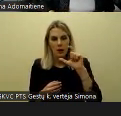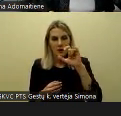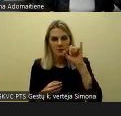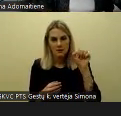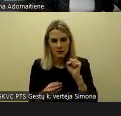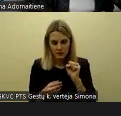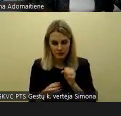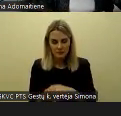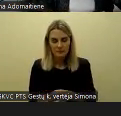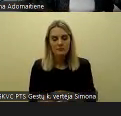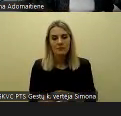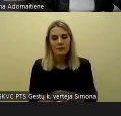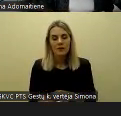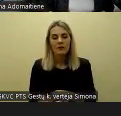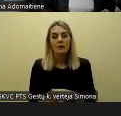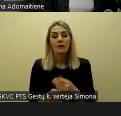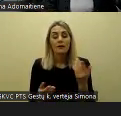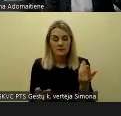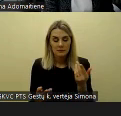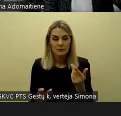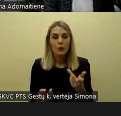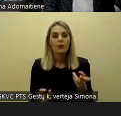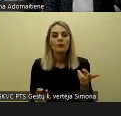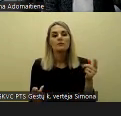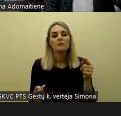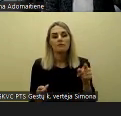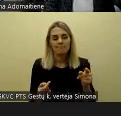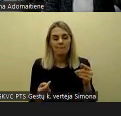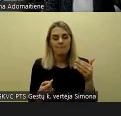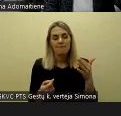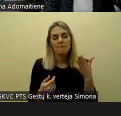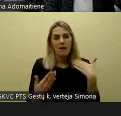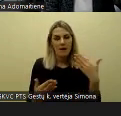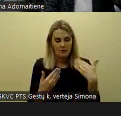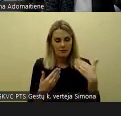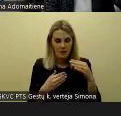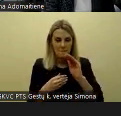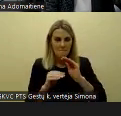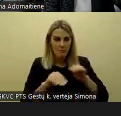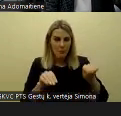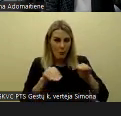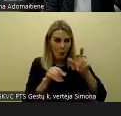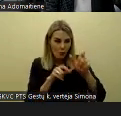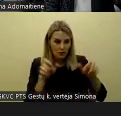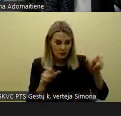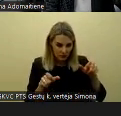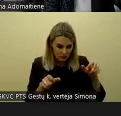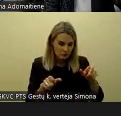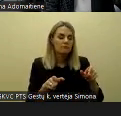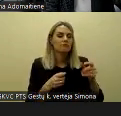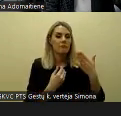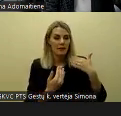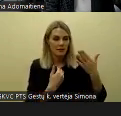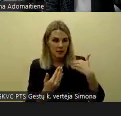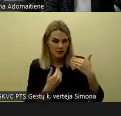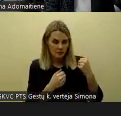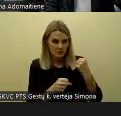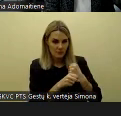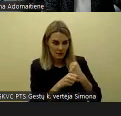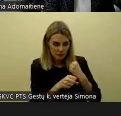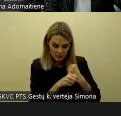ir tam reikalingas bendradarbiavimas tarp mokytojų, mes čia kalbame apie tinkamą bendradarbiavimą, ne šiaip